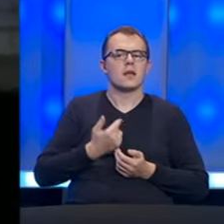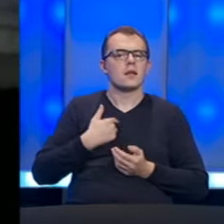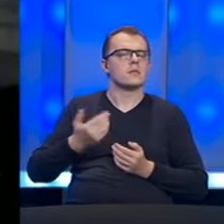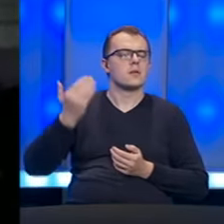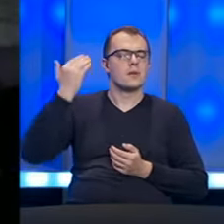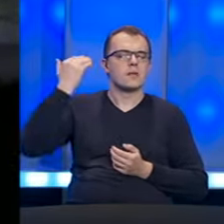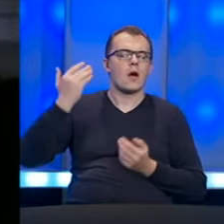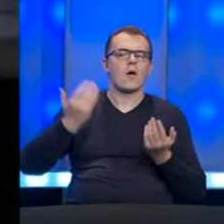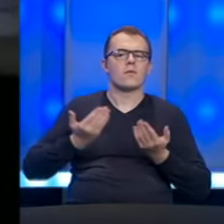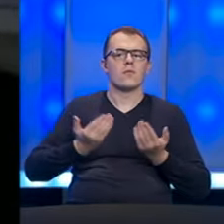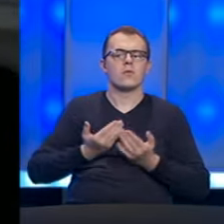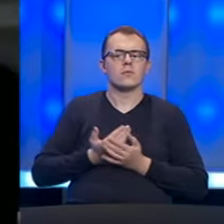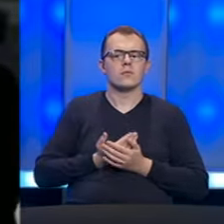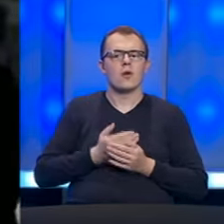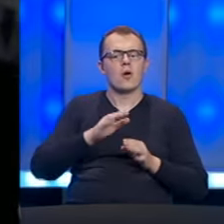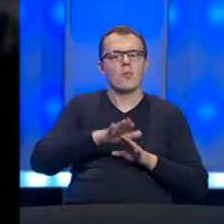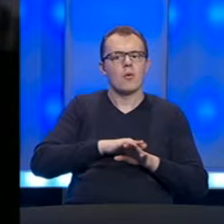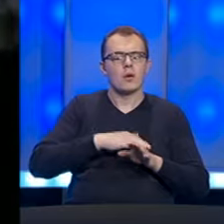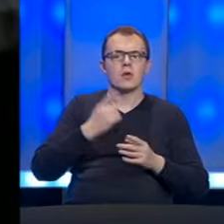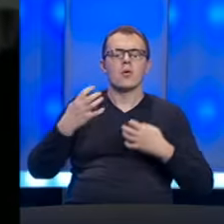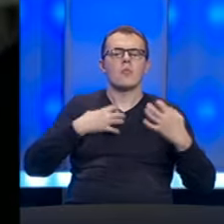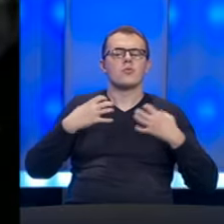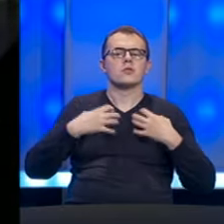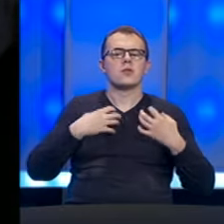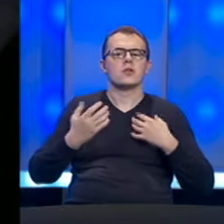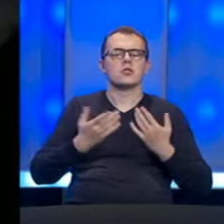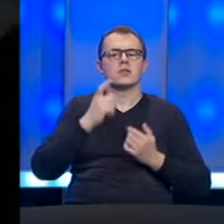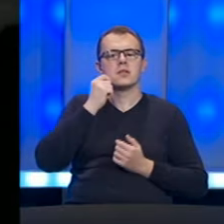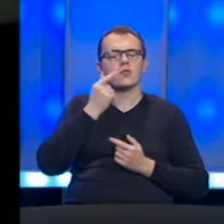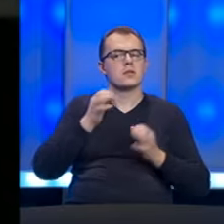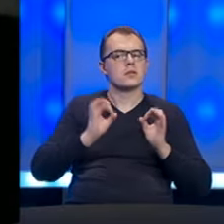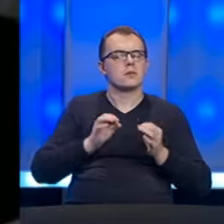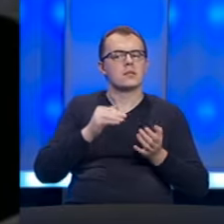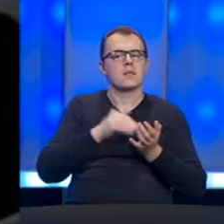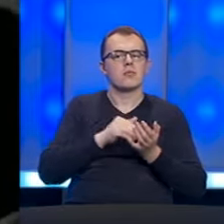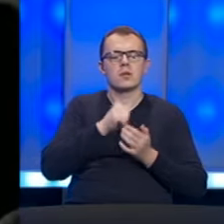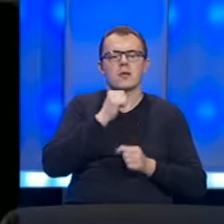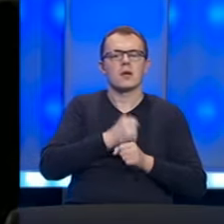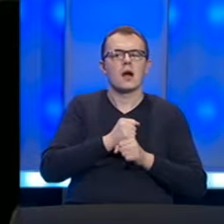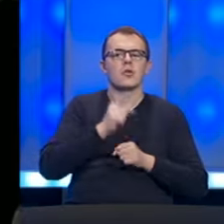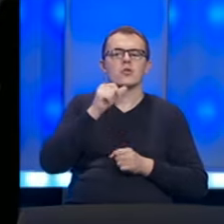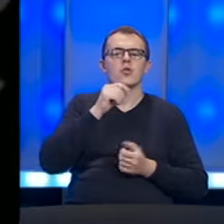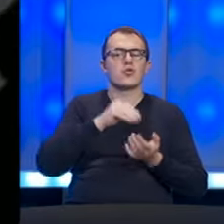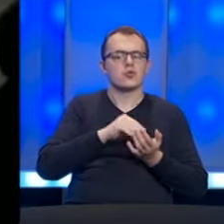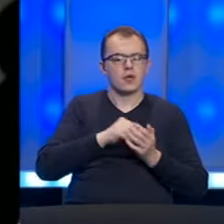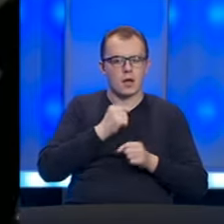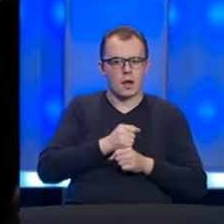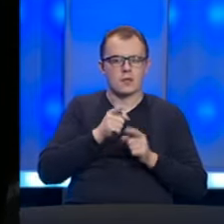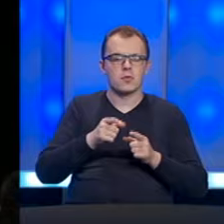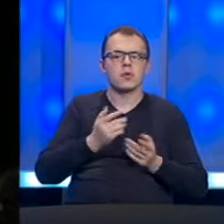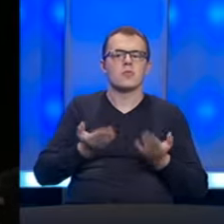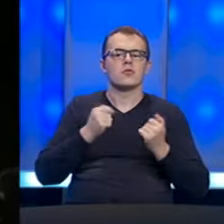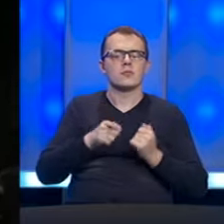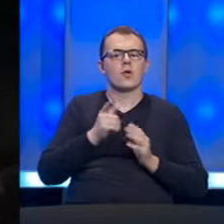davno pokrenuo pozorište za ljude sa specijalnim potrebama i radio to, još uvijek radim na tome, međutim sad u